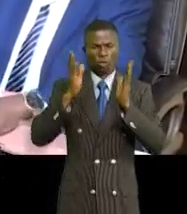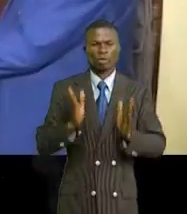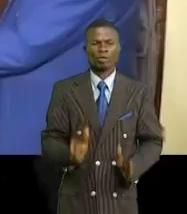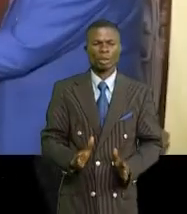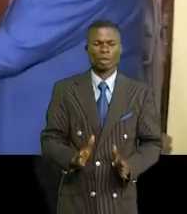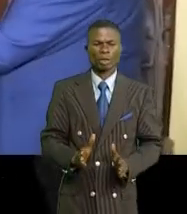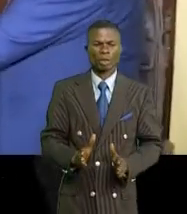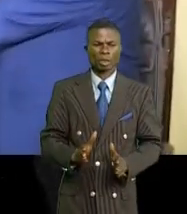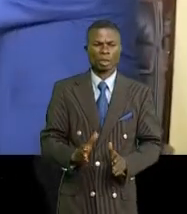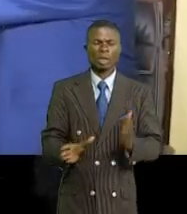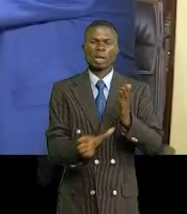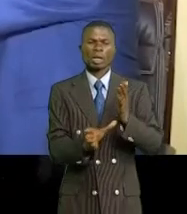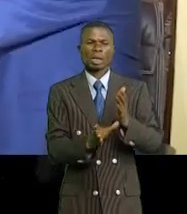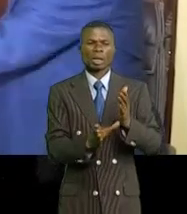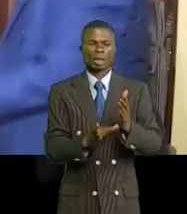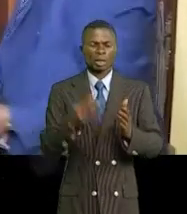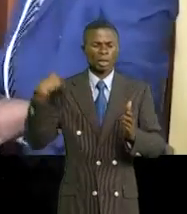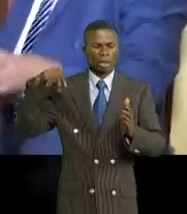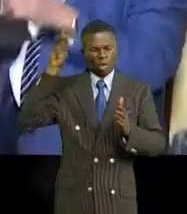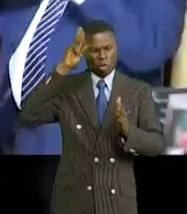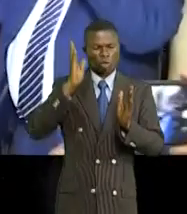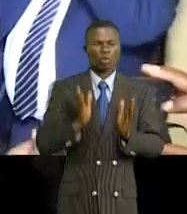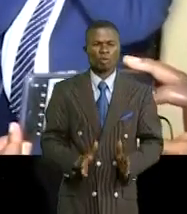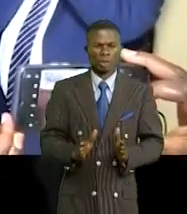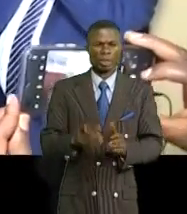Martin, faisant l'intérim du gouverneur Bamani Santéchi.